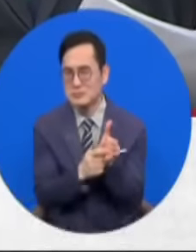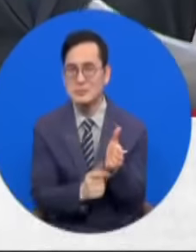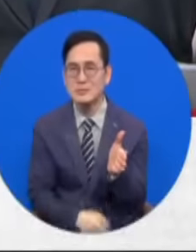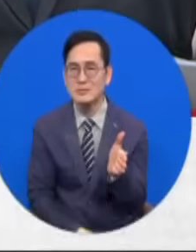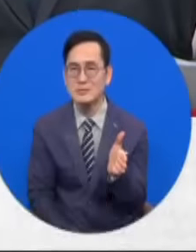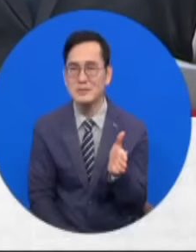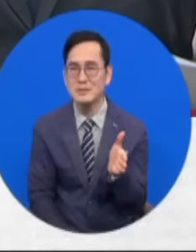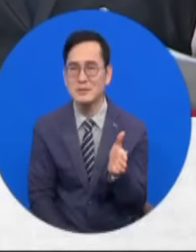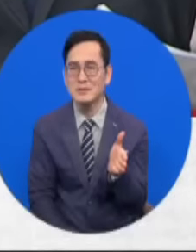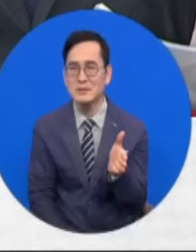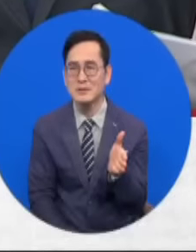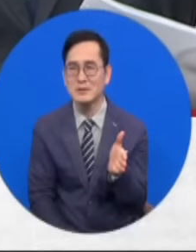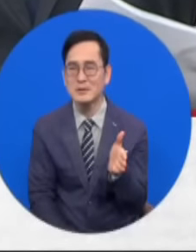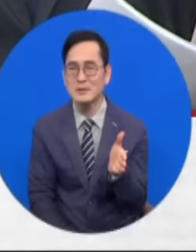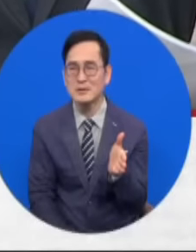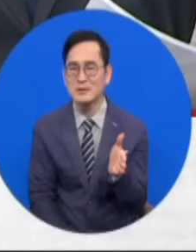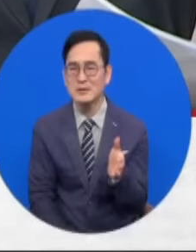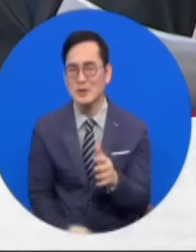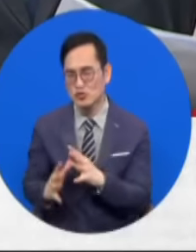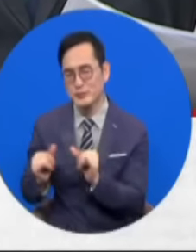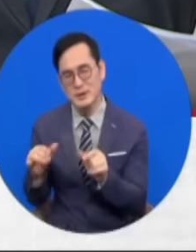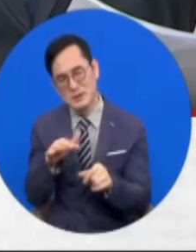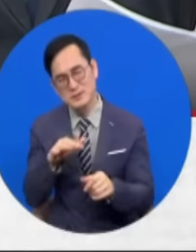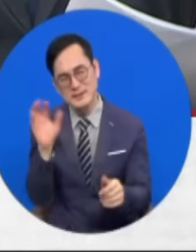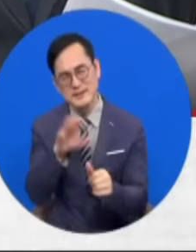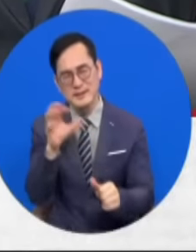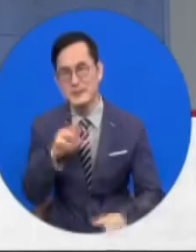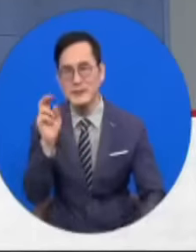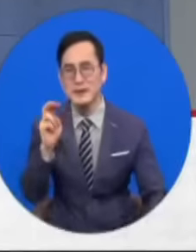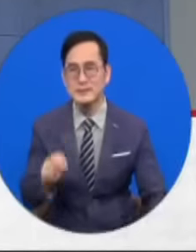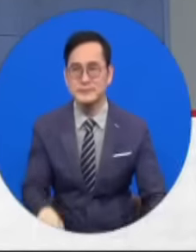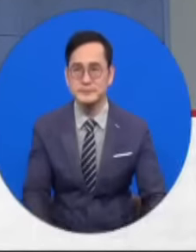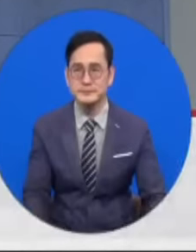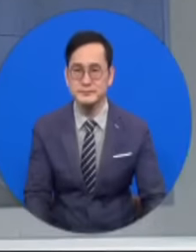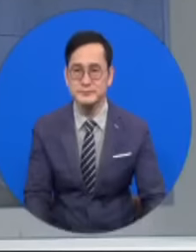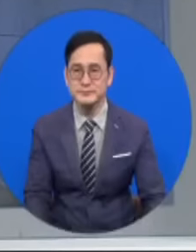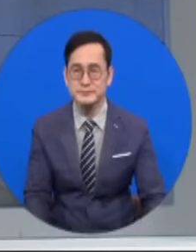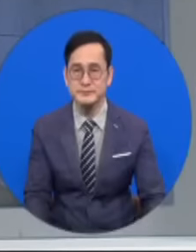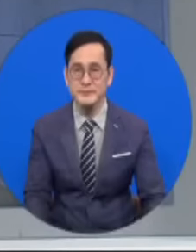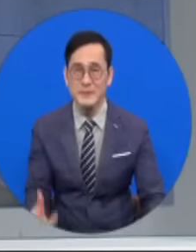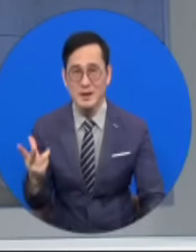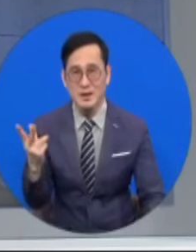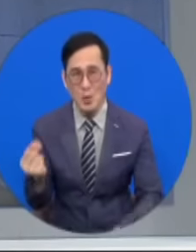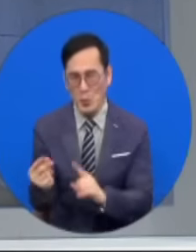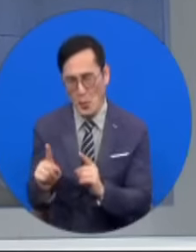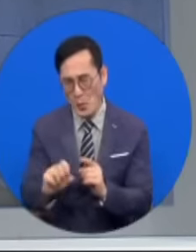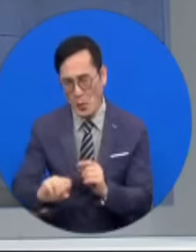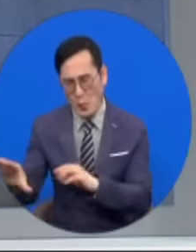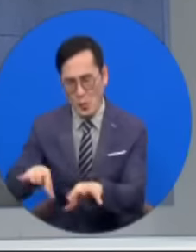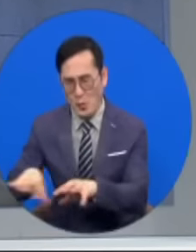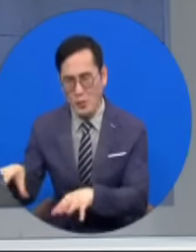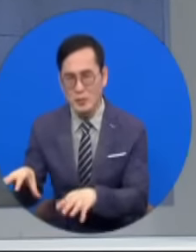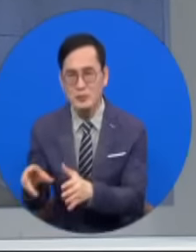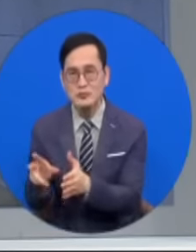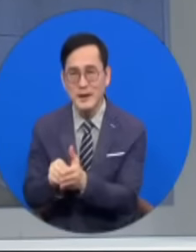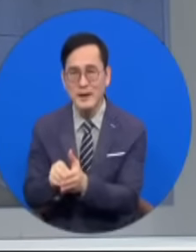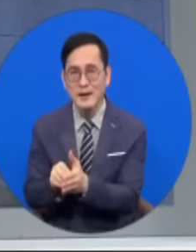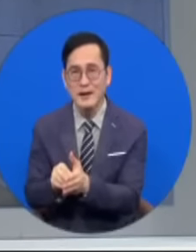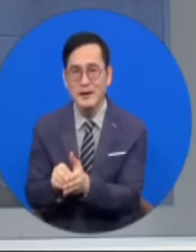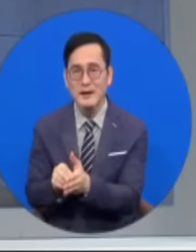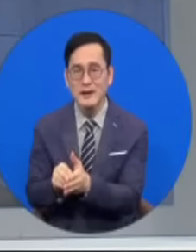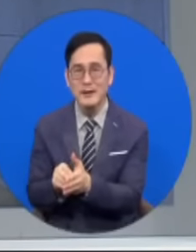발리안 쪽에서 감당을 해야 되는 부분이죠 그렇군요이 대변 사건은 사실 이번에 처음 등장한게 아닙니다 민주당의 서용교 최고 의원이 박